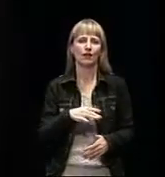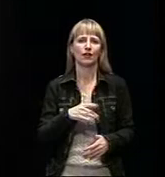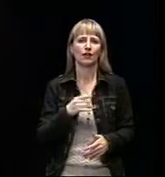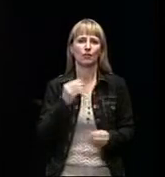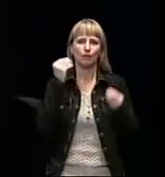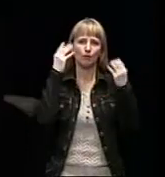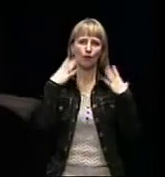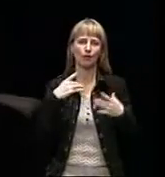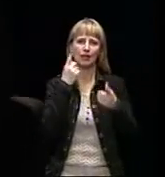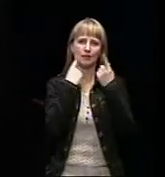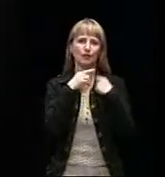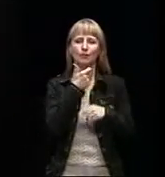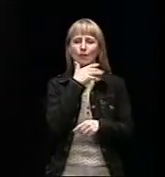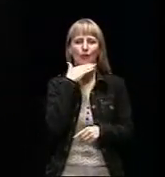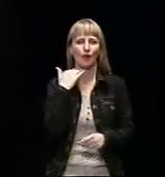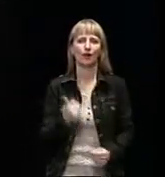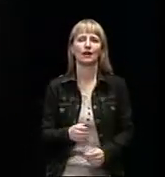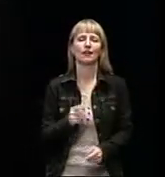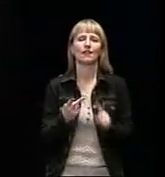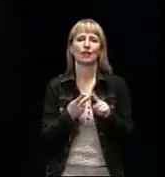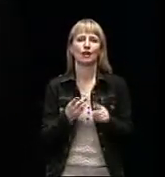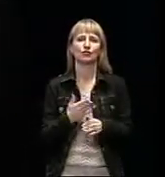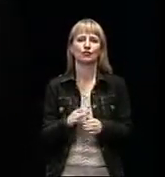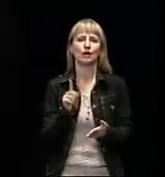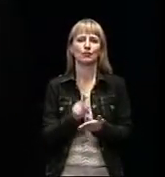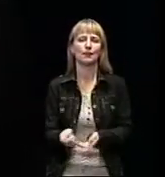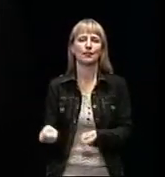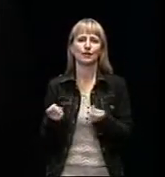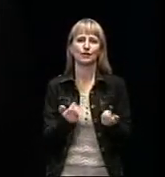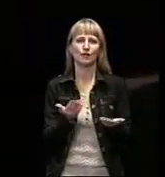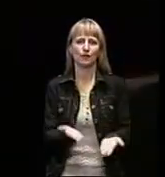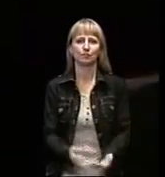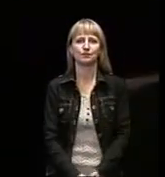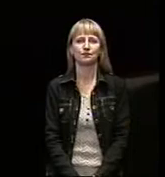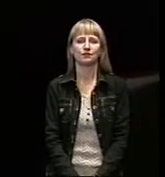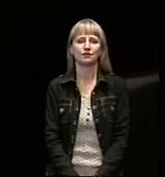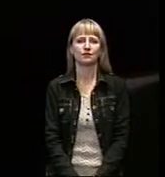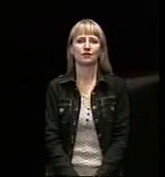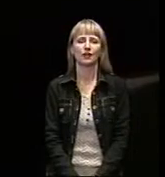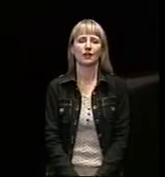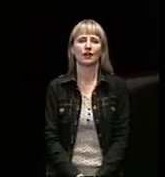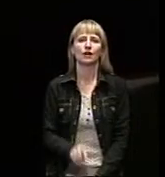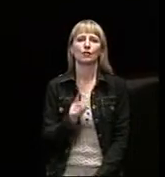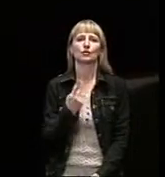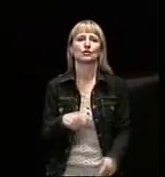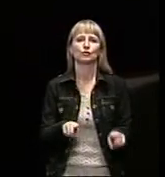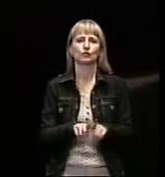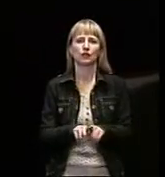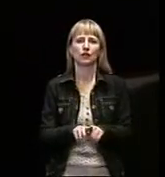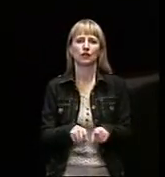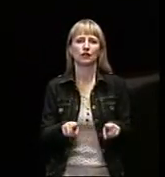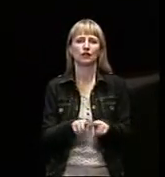и радости очень много. Вот, вторую часть мы обязательно вам принесем. А, ну, от чому так,